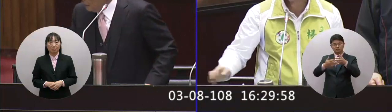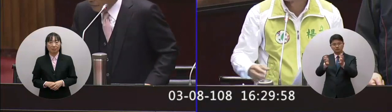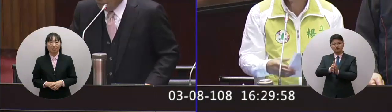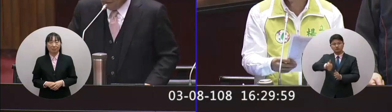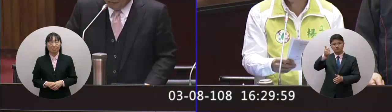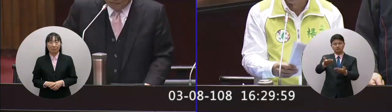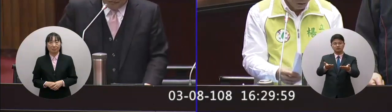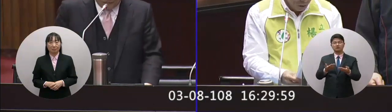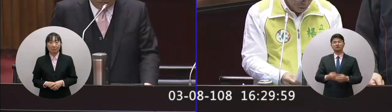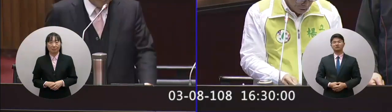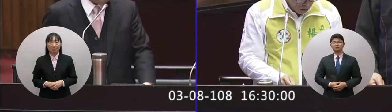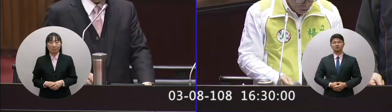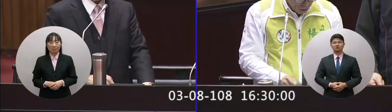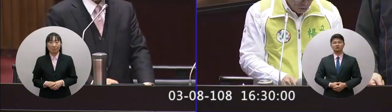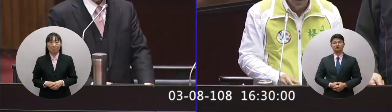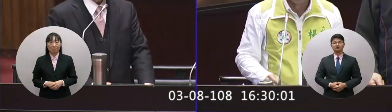沈部长，